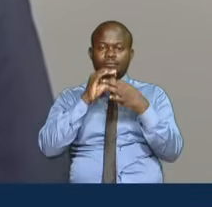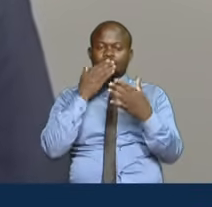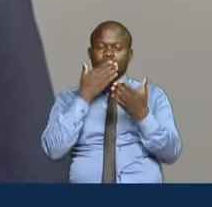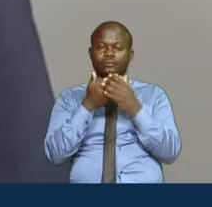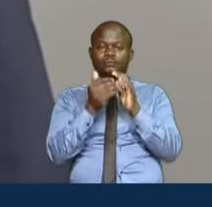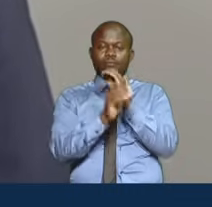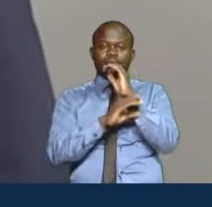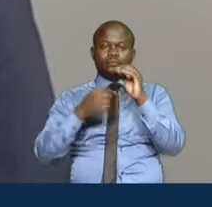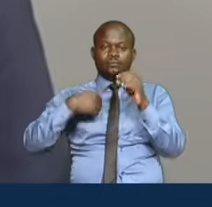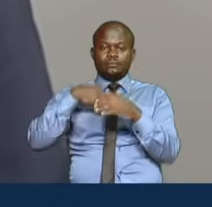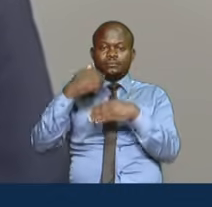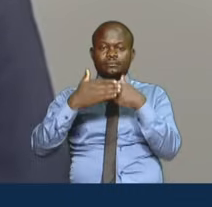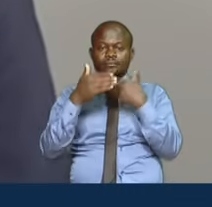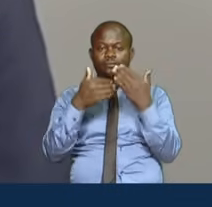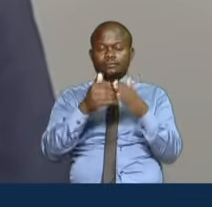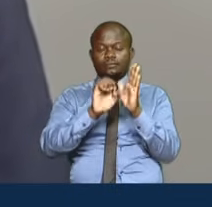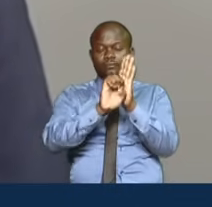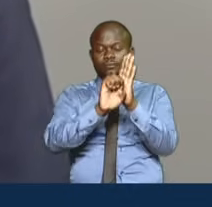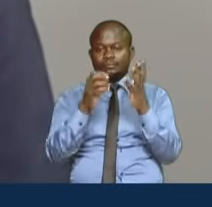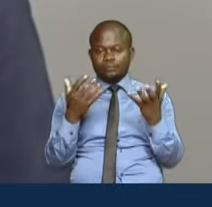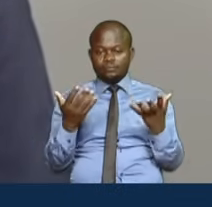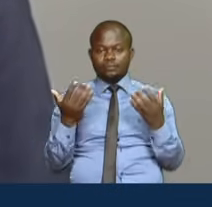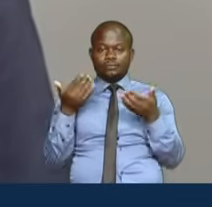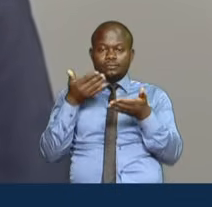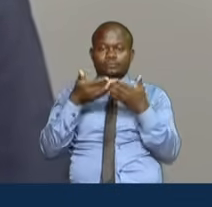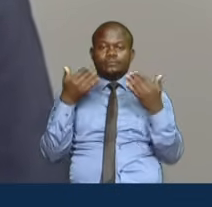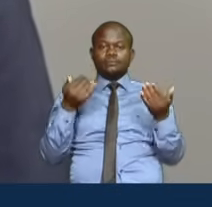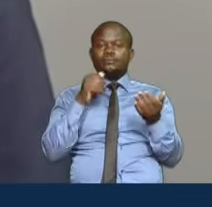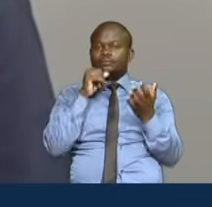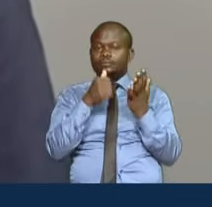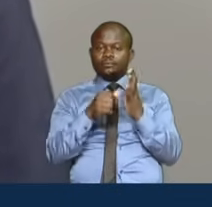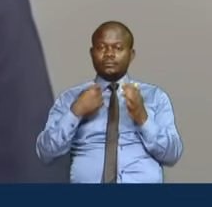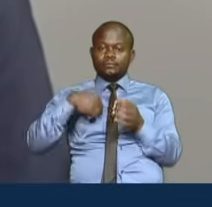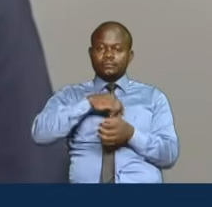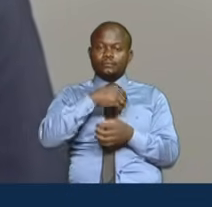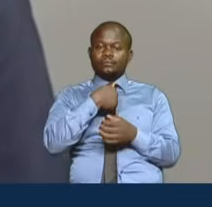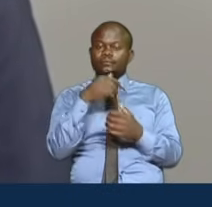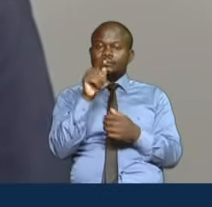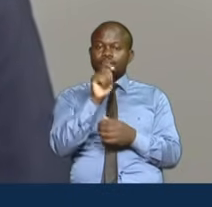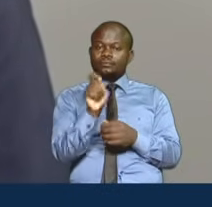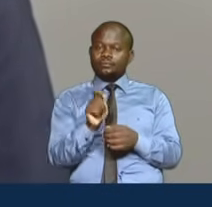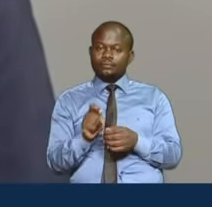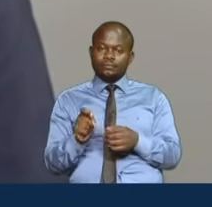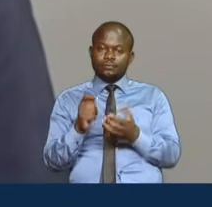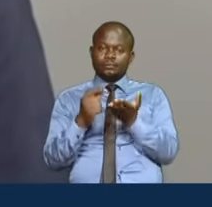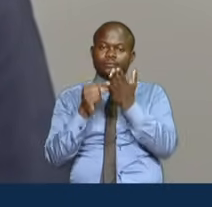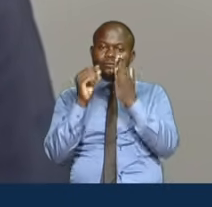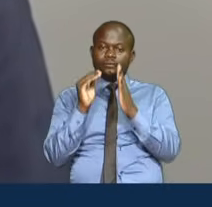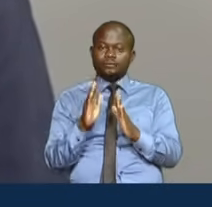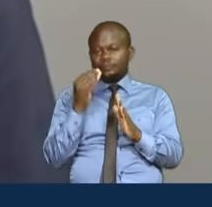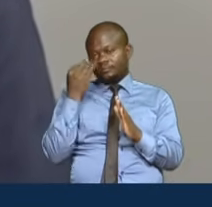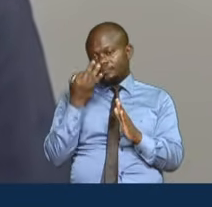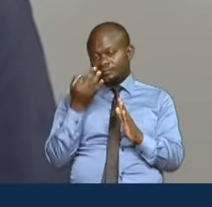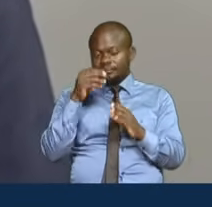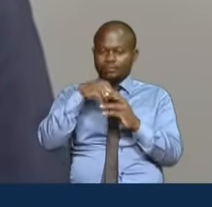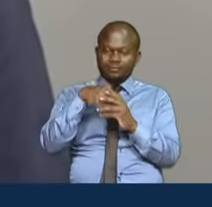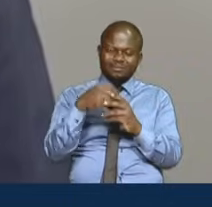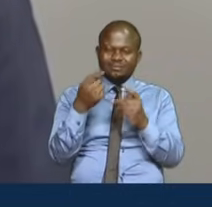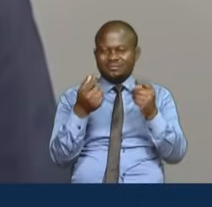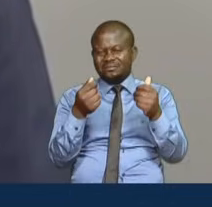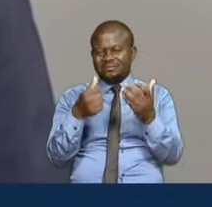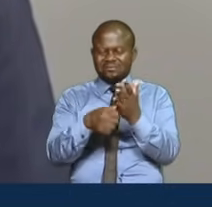n'abaturanyi bacu. Nk'urugero, kugeza ubu nta kibazo twigeze tugirana na Tanzania. Kuri Uganda ho nubwo hagiye hazamo